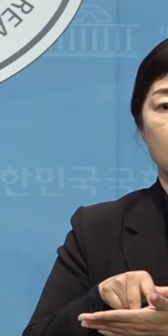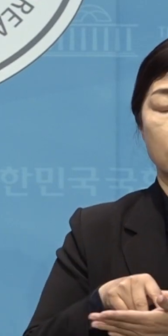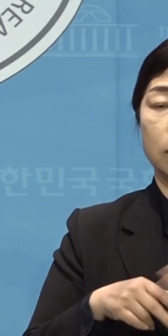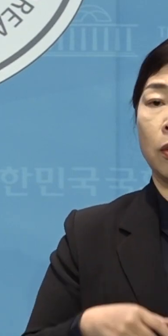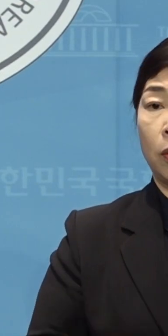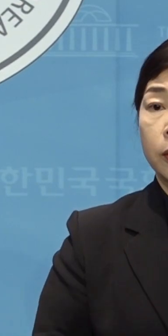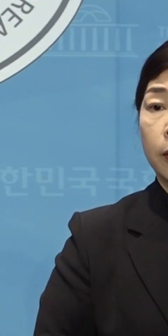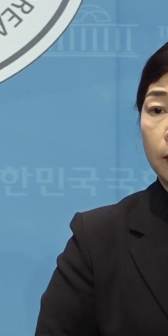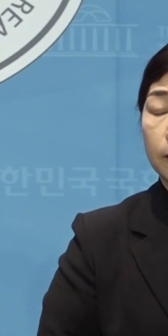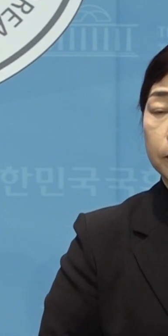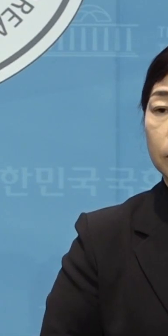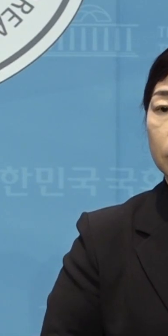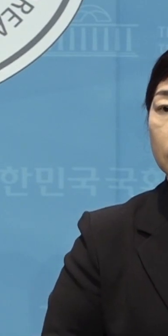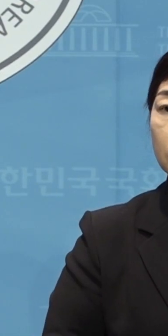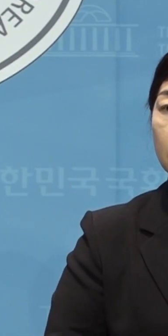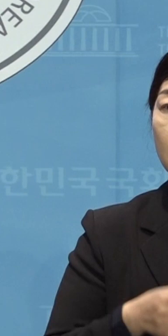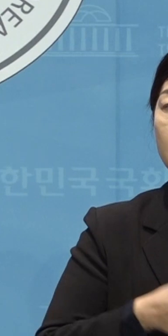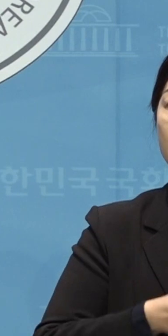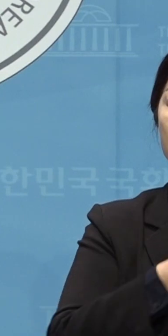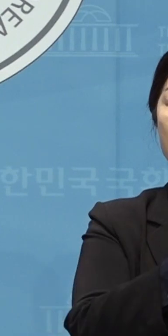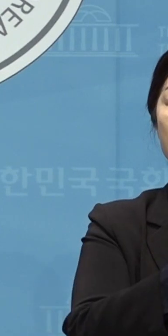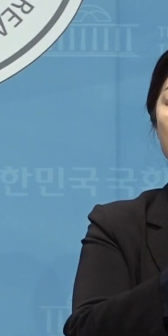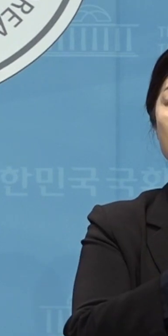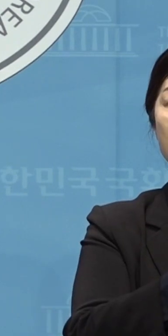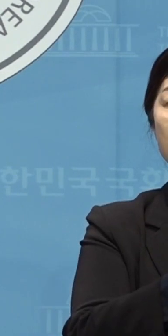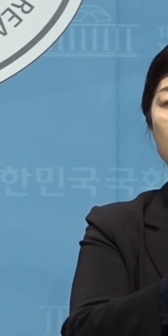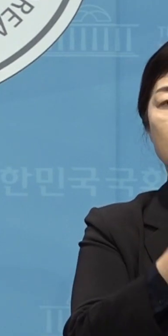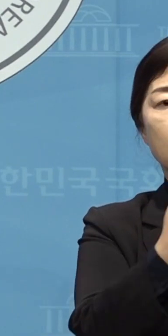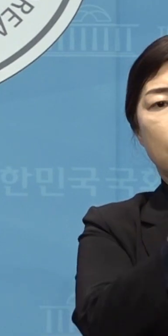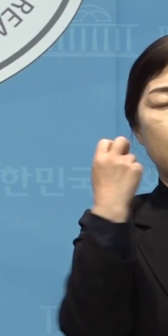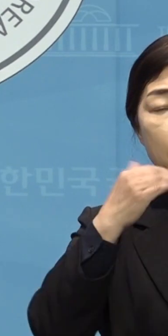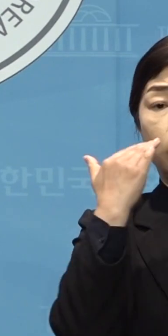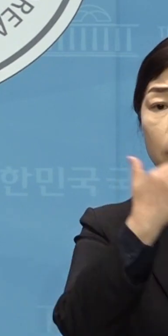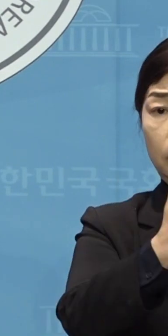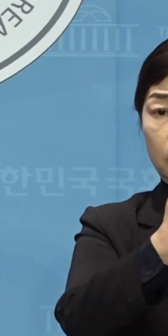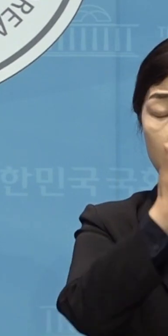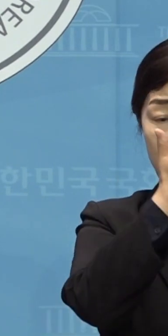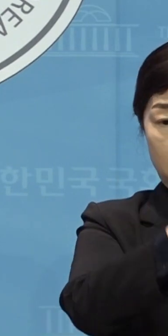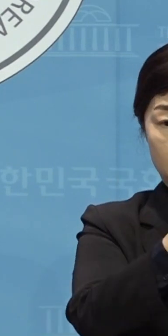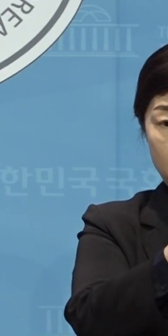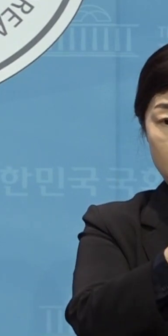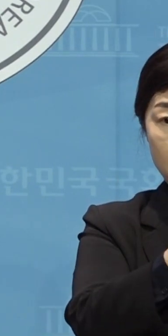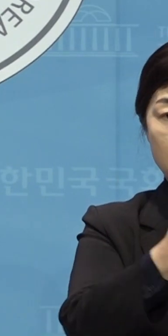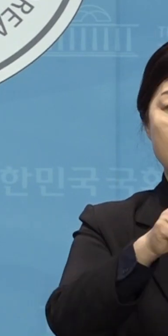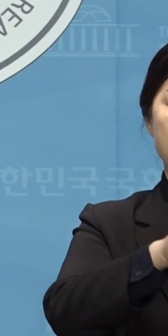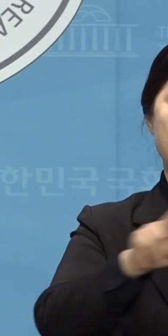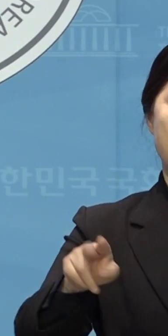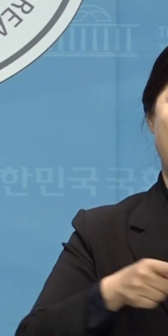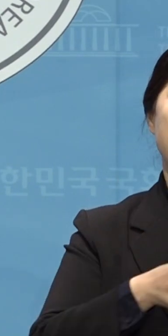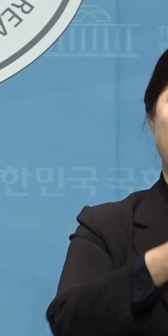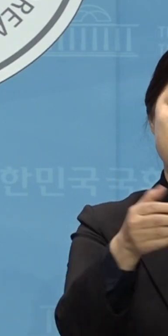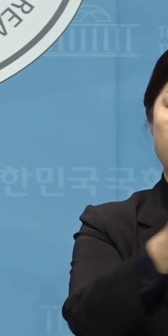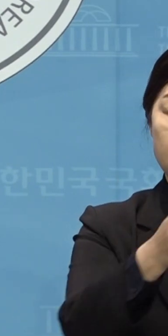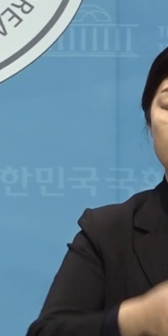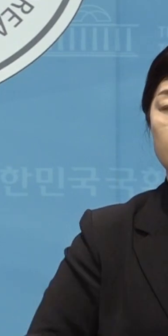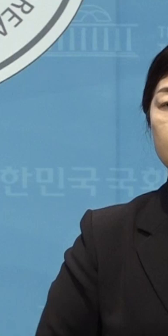어제 저희가 제출했었던 탄핵안 관련된 철회서를 제출하고